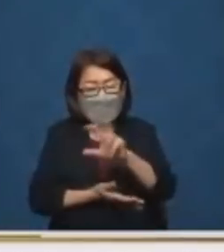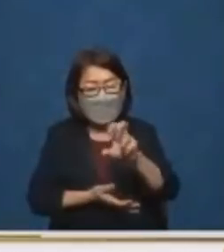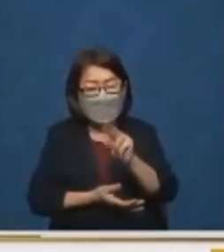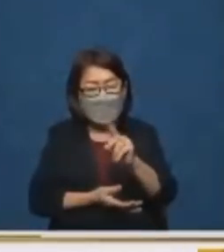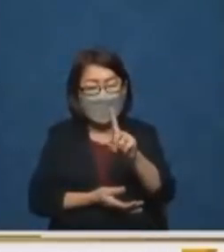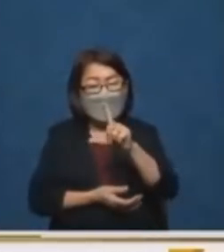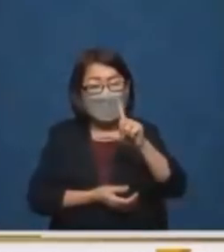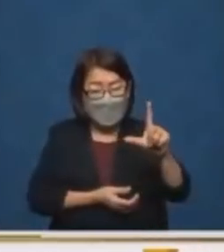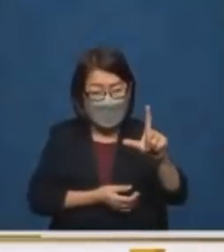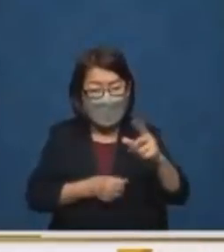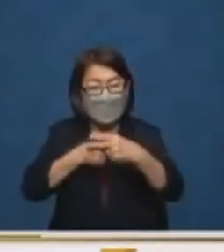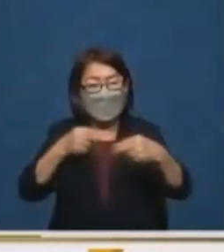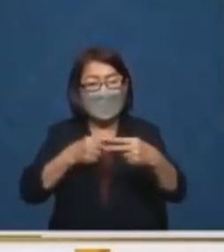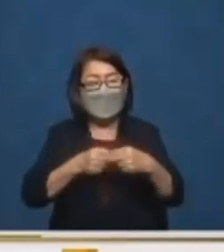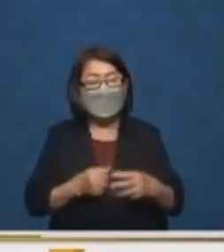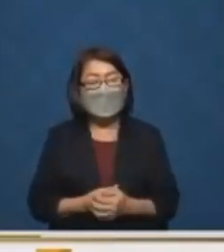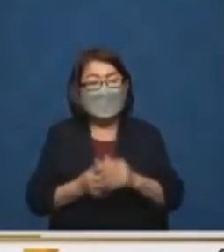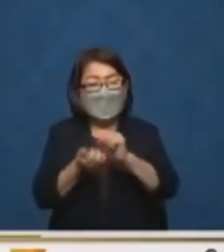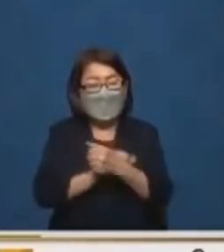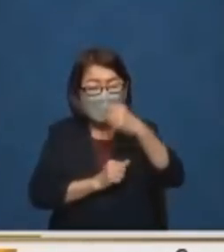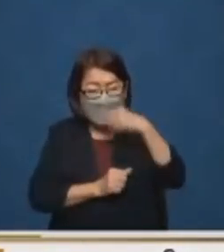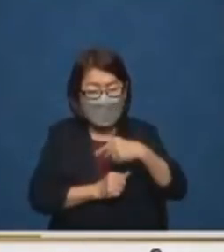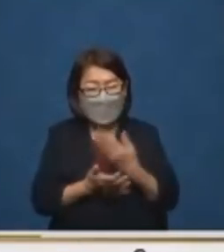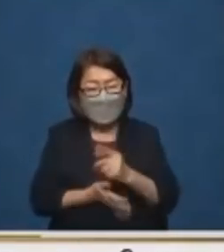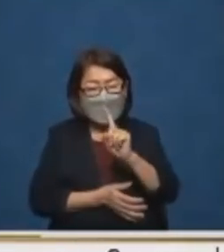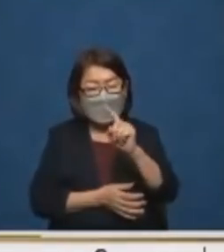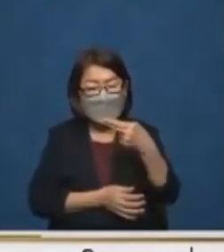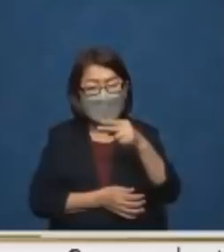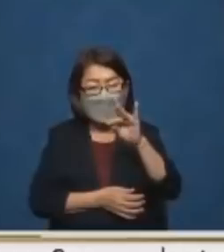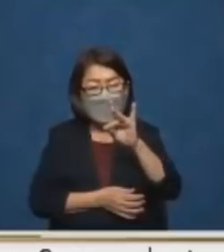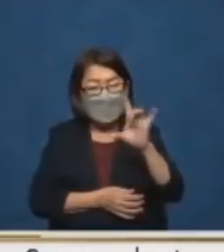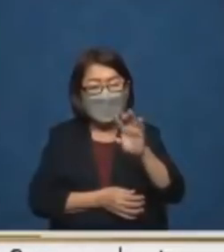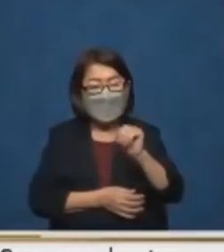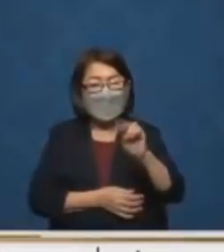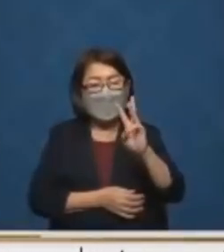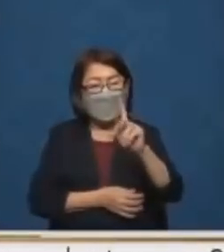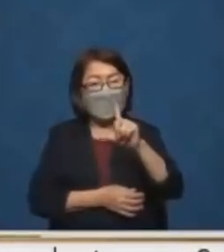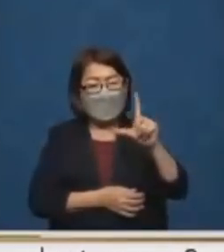้าน เหลยนอลล์สารัดคิดเป็เงินไย 1846 ลาน บาท